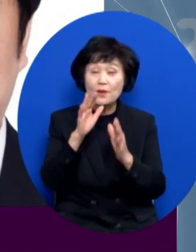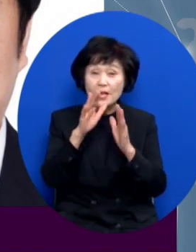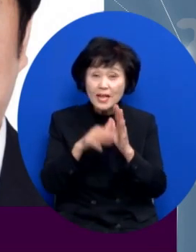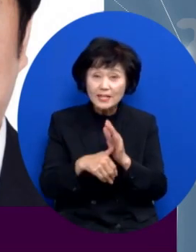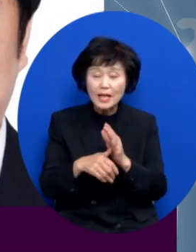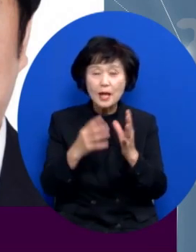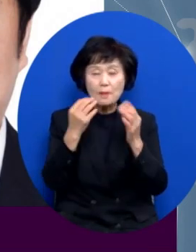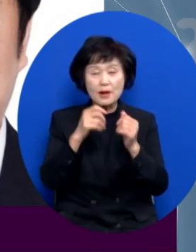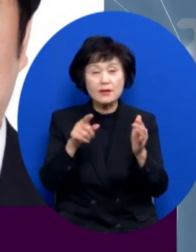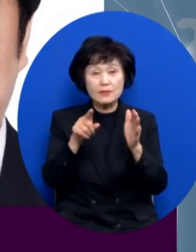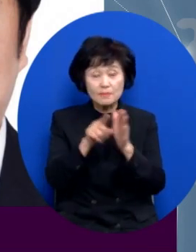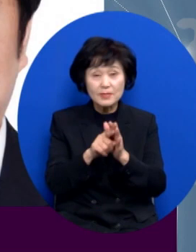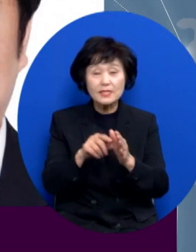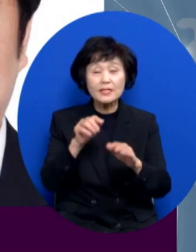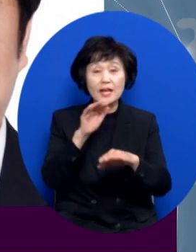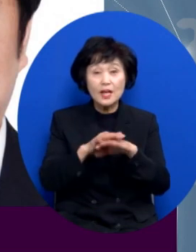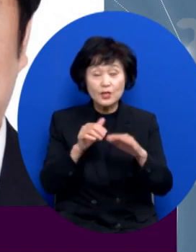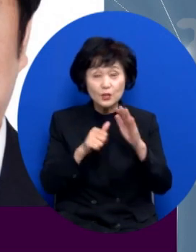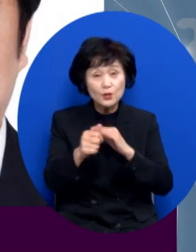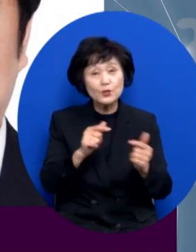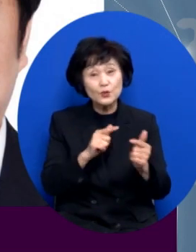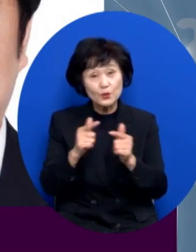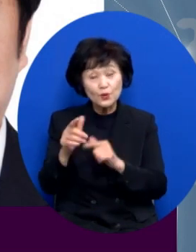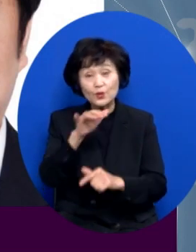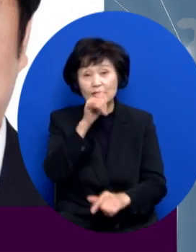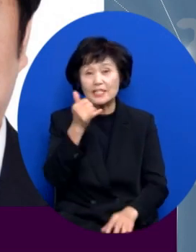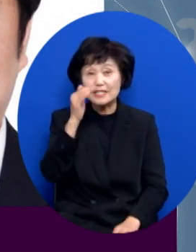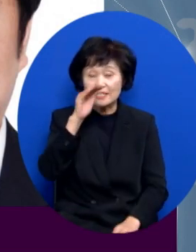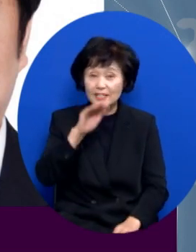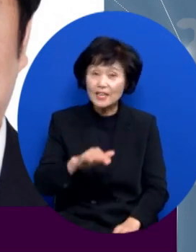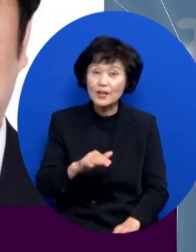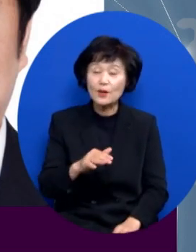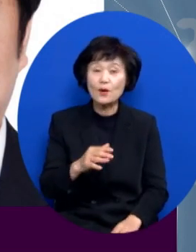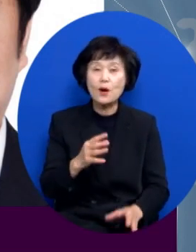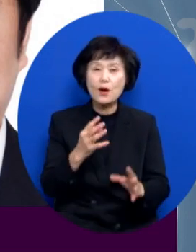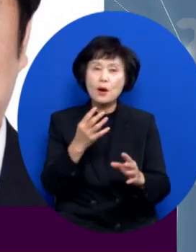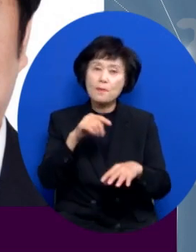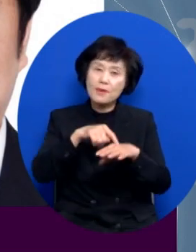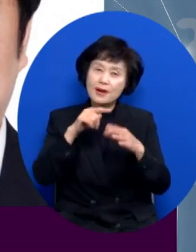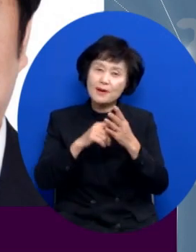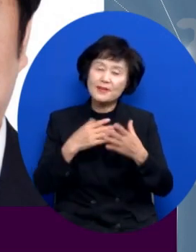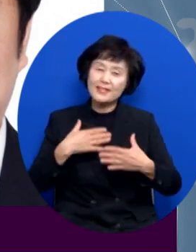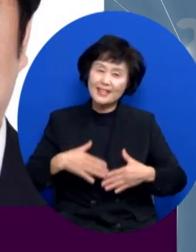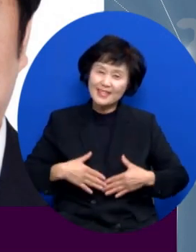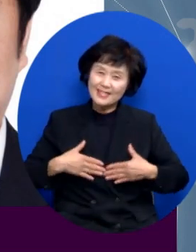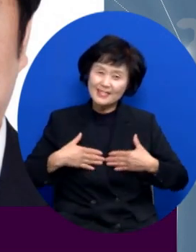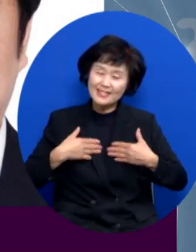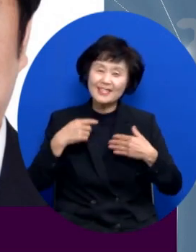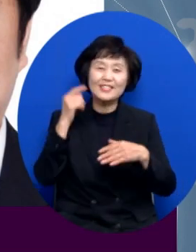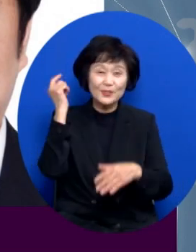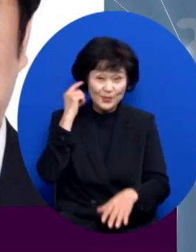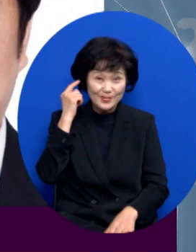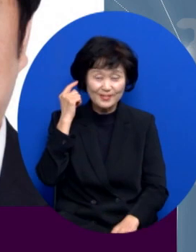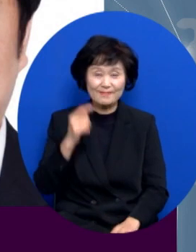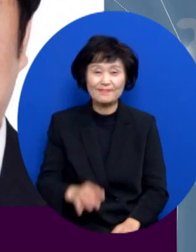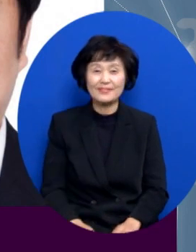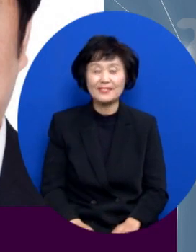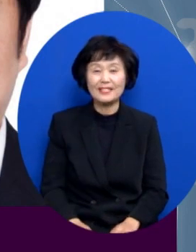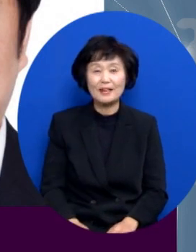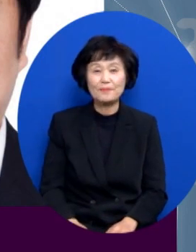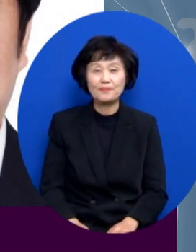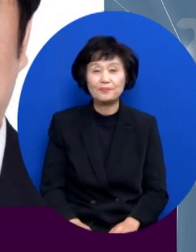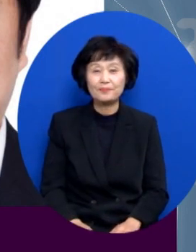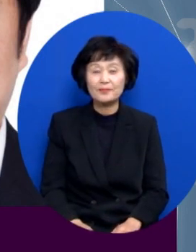선수들이 뛰고 있고 또 선배 신앙이 후배들에게 이어지고 있단 말씀이신데 참 마음이 따뜻한 소식인 것 같습니다 경기 현장